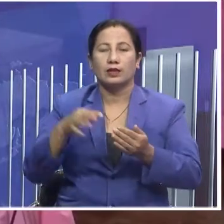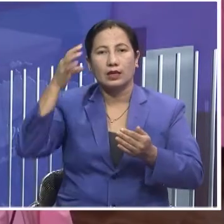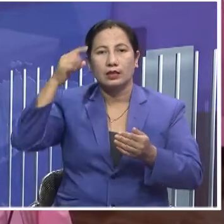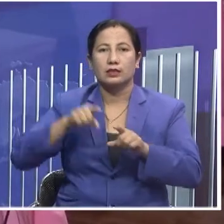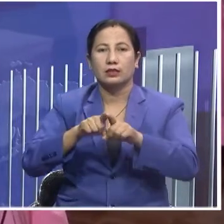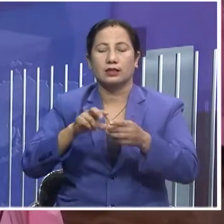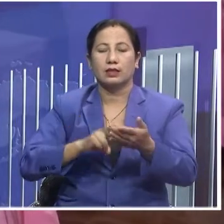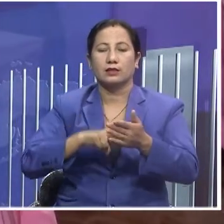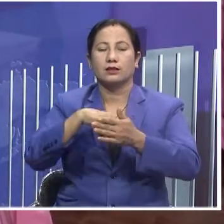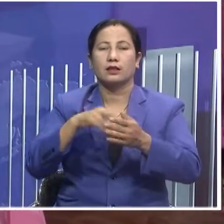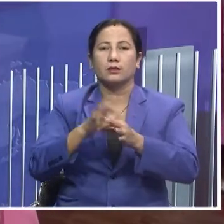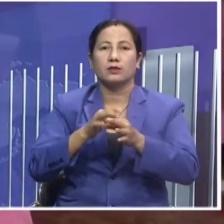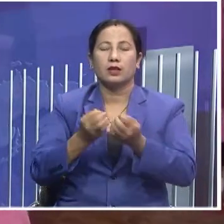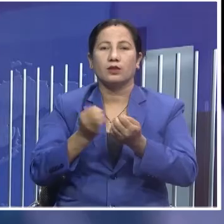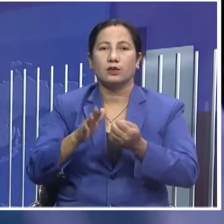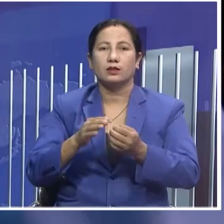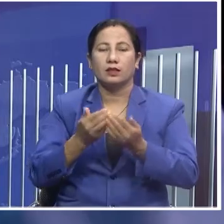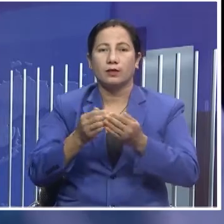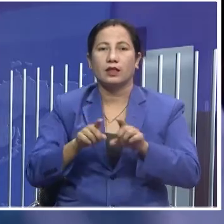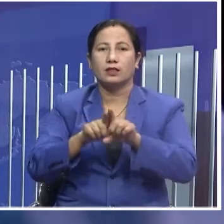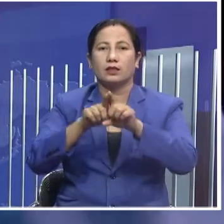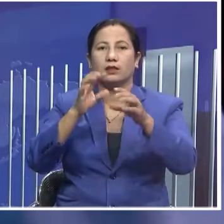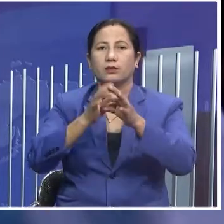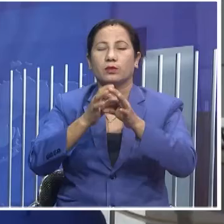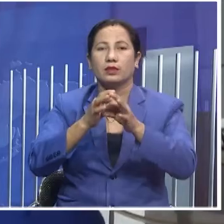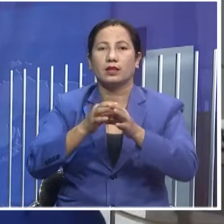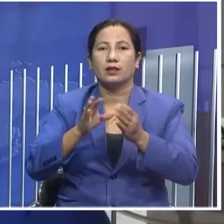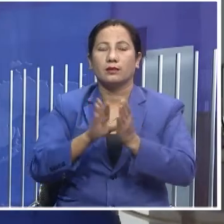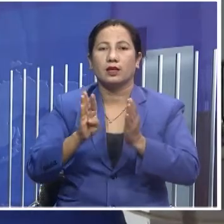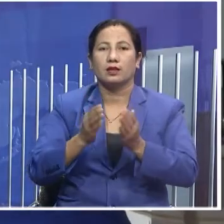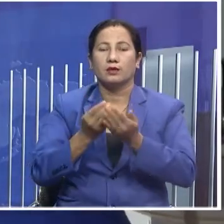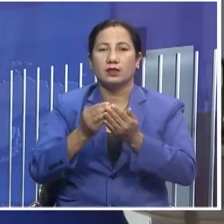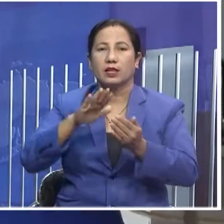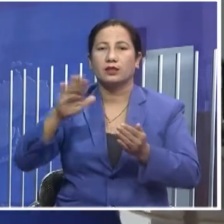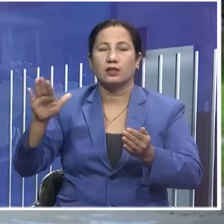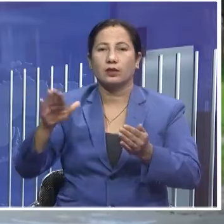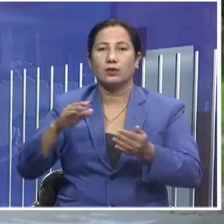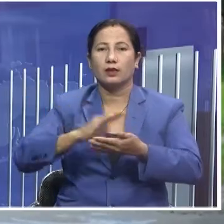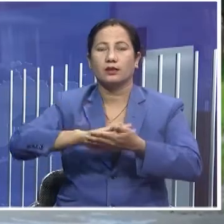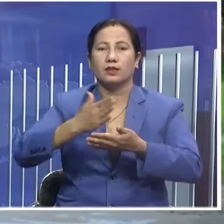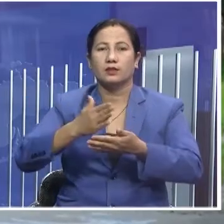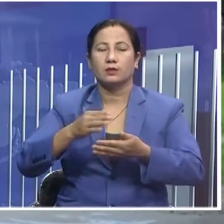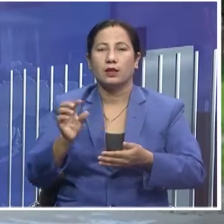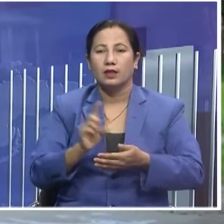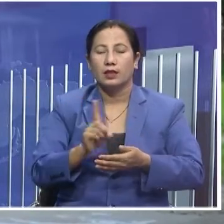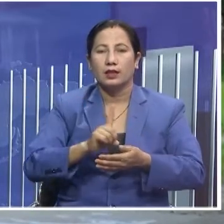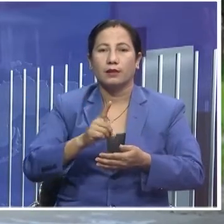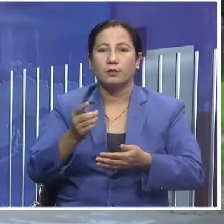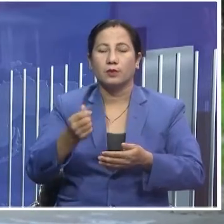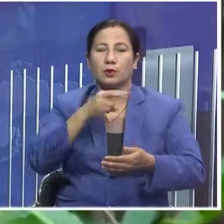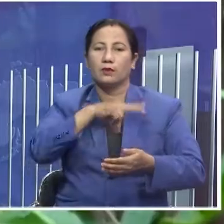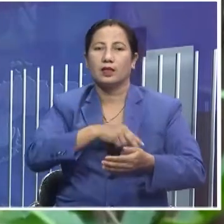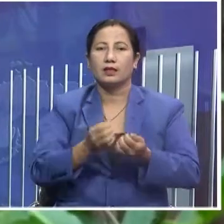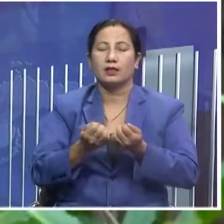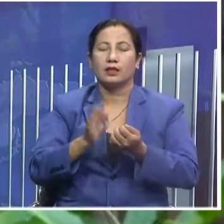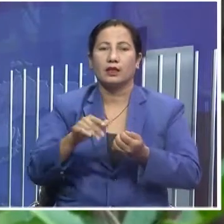व्यवसाय गर्नुपर्दछ। पढाइसँगैको व्यवसायबाट विद्यार्थीहरूले मासिक रूपमा राम्रो आम्दानी गरिरहेका छन्। यहाँ